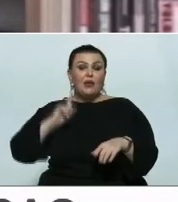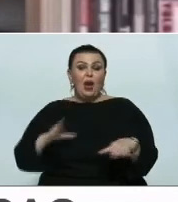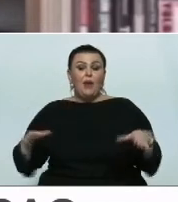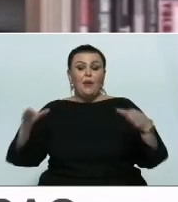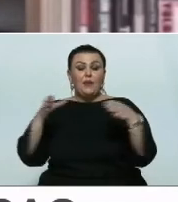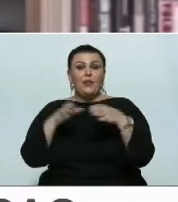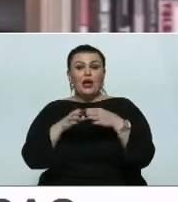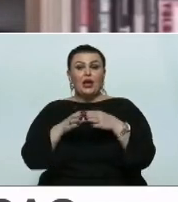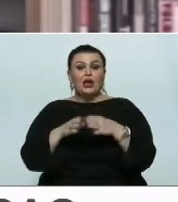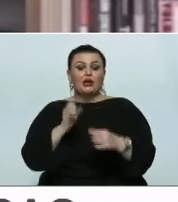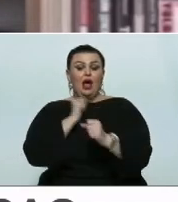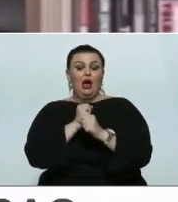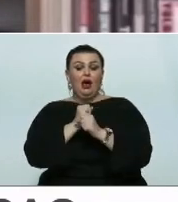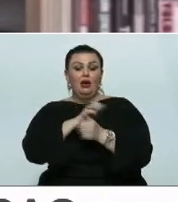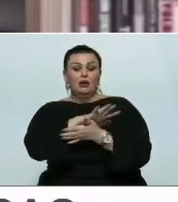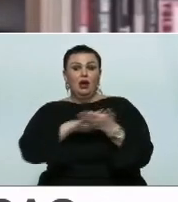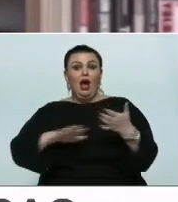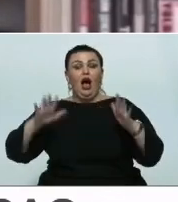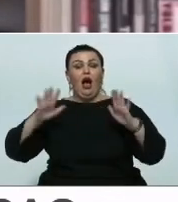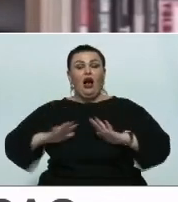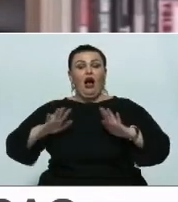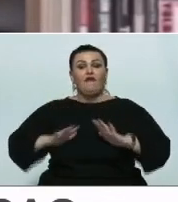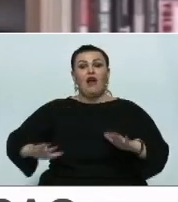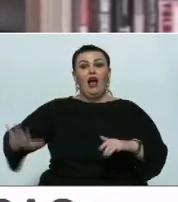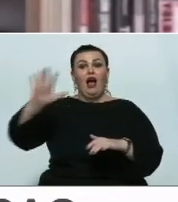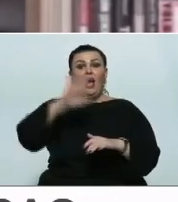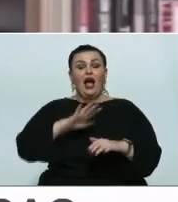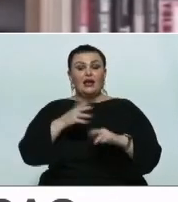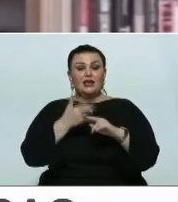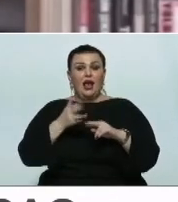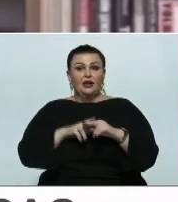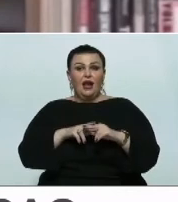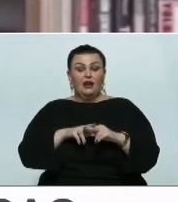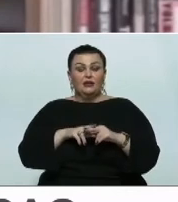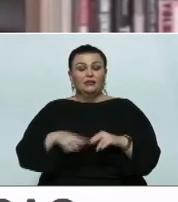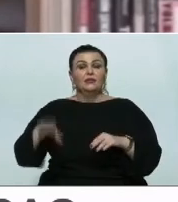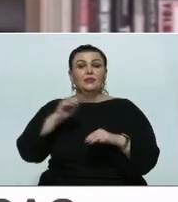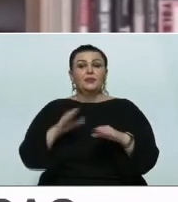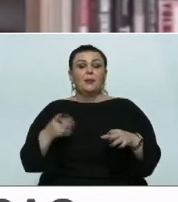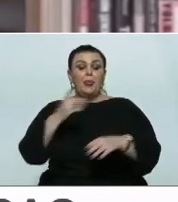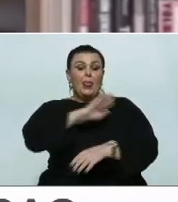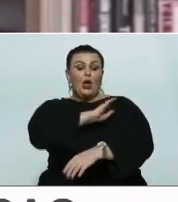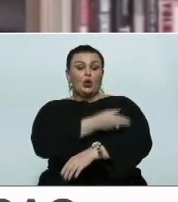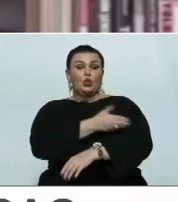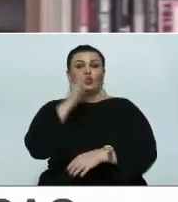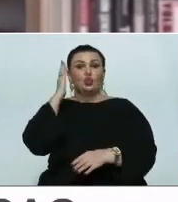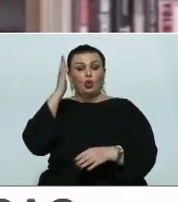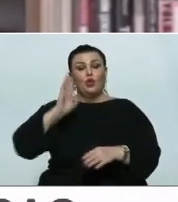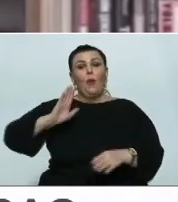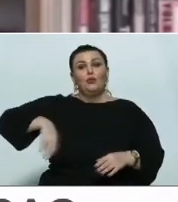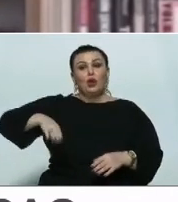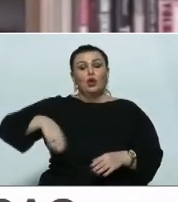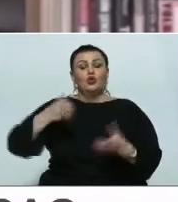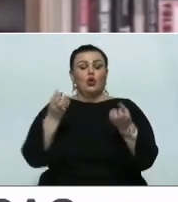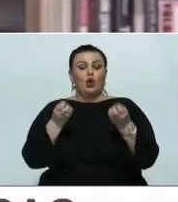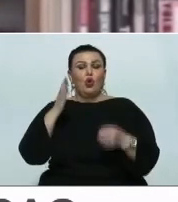birlikte hareket edecektir. Kafkasya'da büyük bir güç oluşmuştur birlikte hareket etmek suretiyle. Bundan sonra da